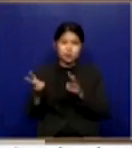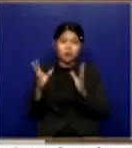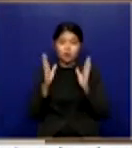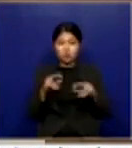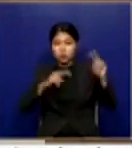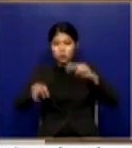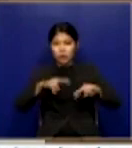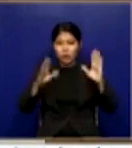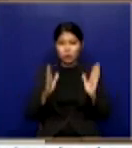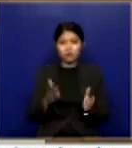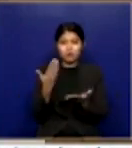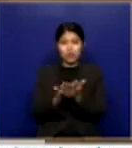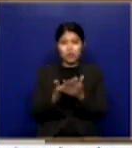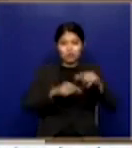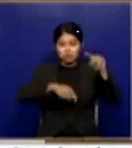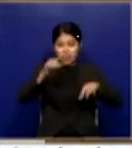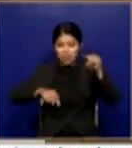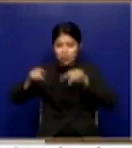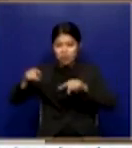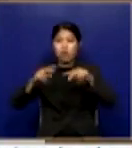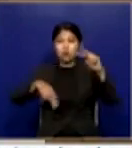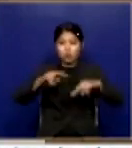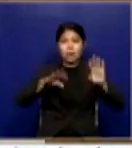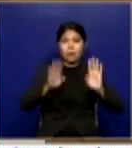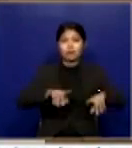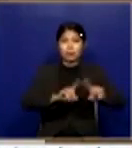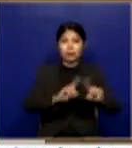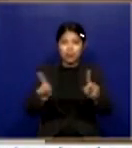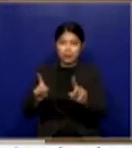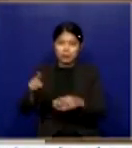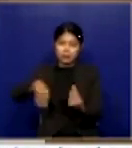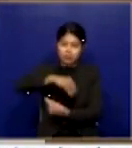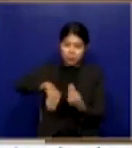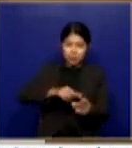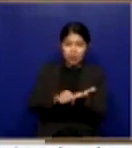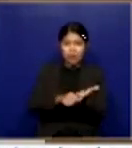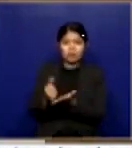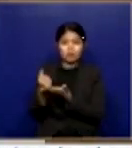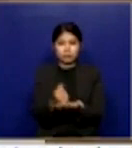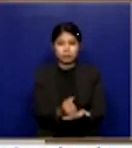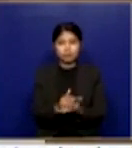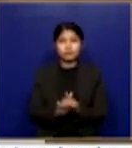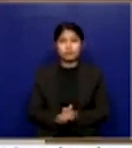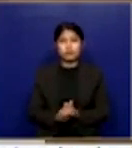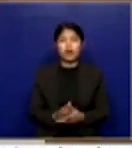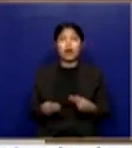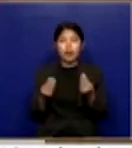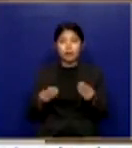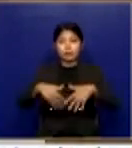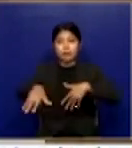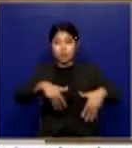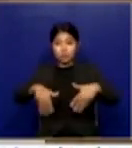ดูแลคนที่มีรายได้ที่แตกต่างกันออกไปอีกนั่นคือการแก้มาเศรษฐีธารราษฎร์โดยเฉพาะยิ่งให้เขามี